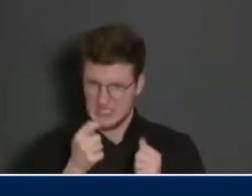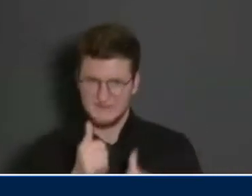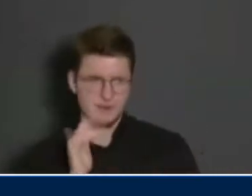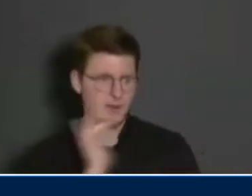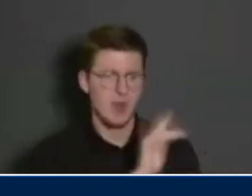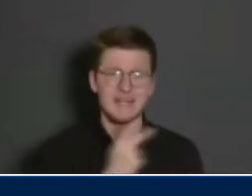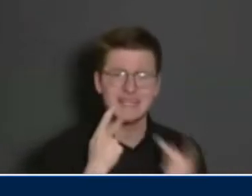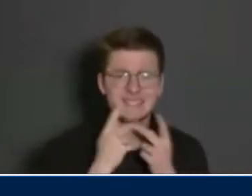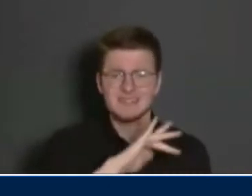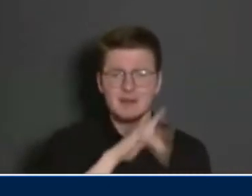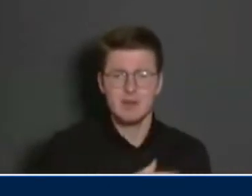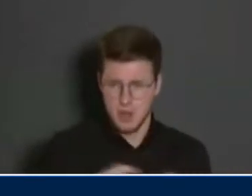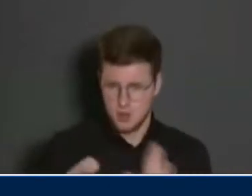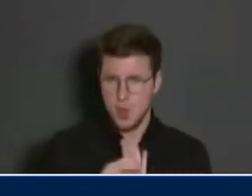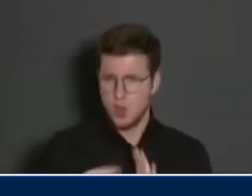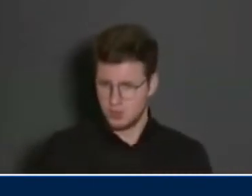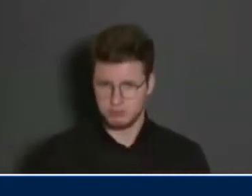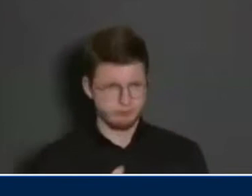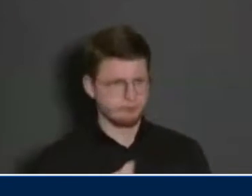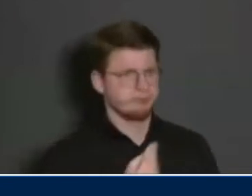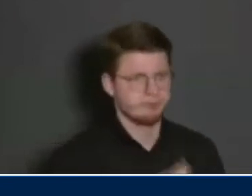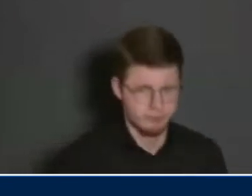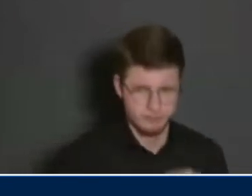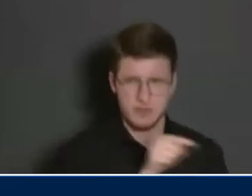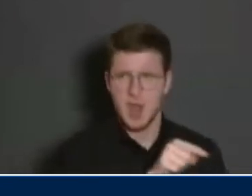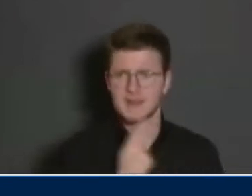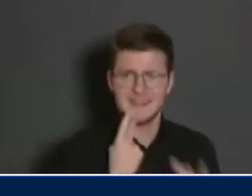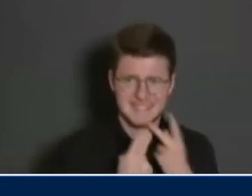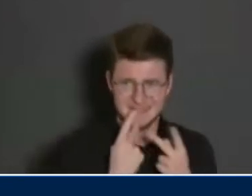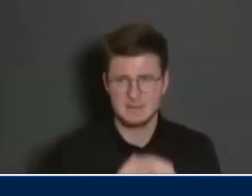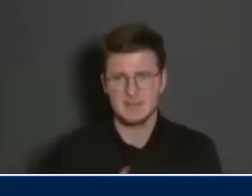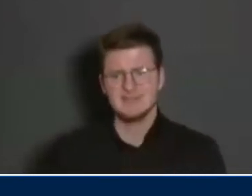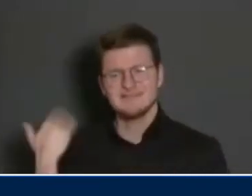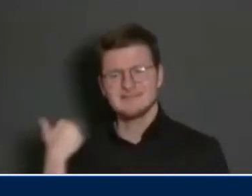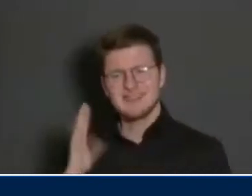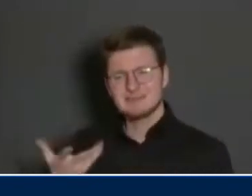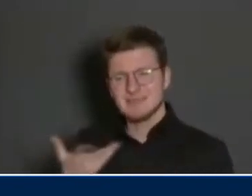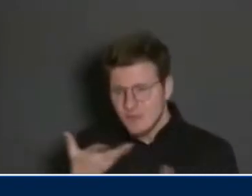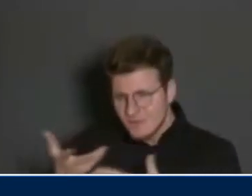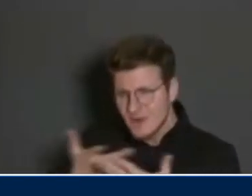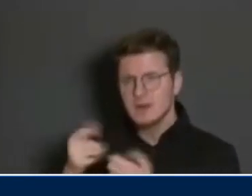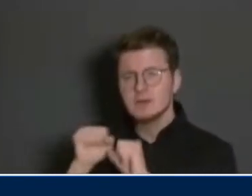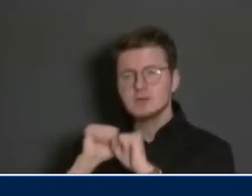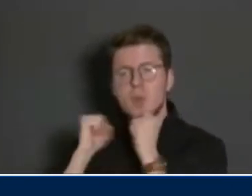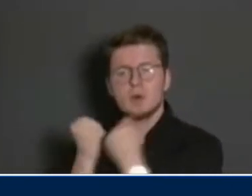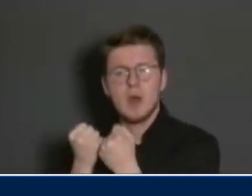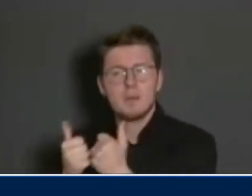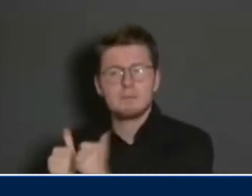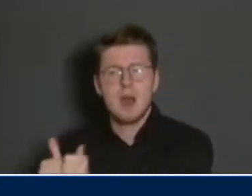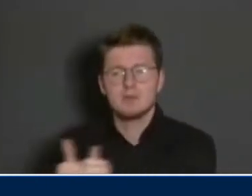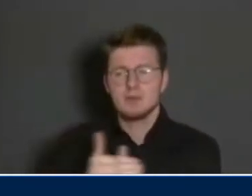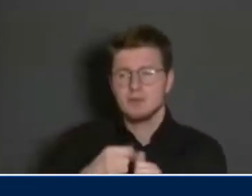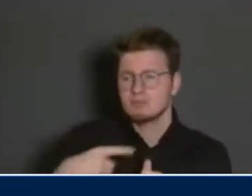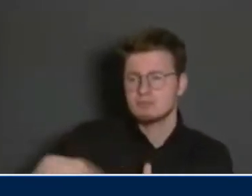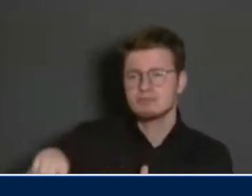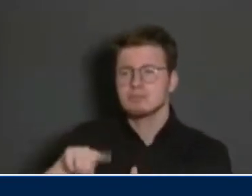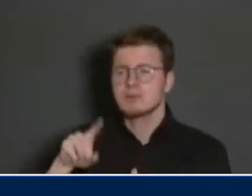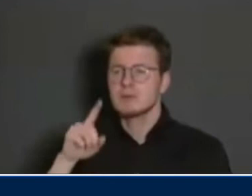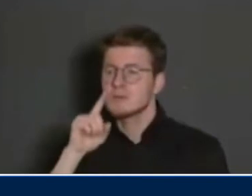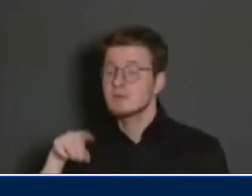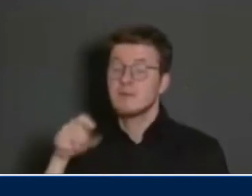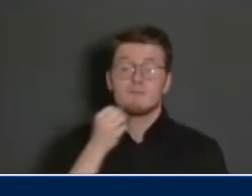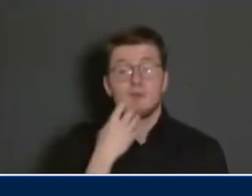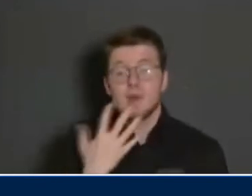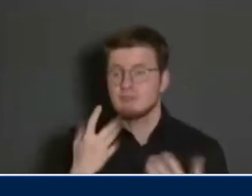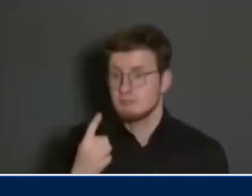overleg opgestart met de sociale partners die daarin de baas zijn, om ook in die omstandigheid, iemand moet zich laten testen